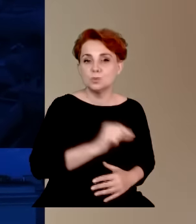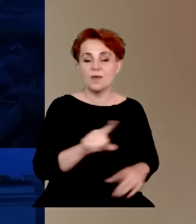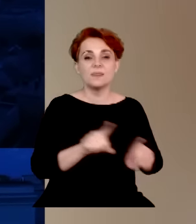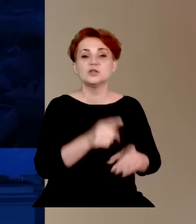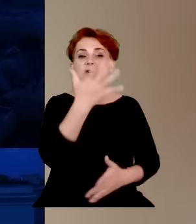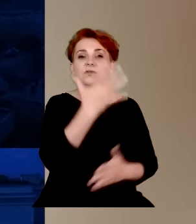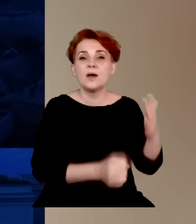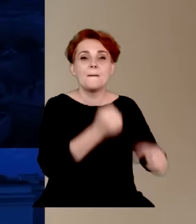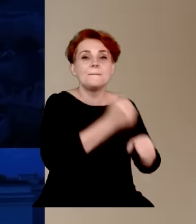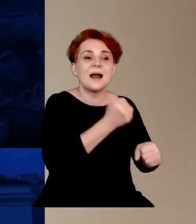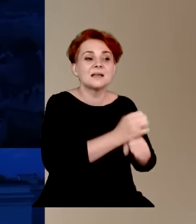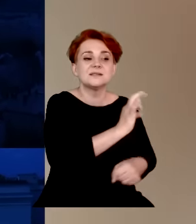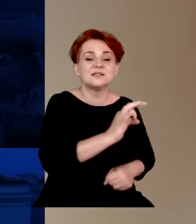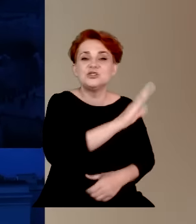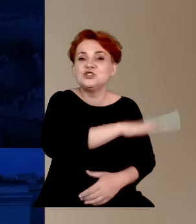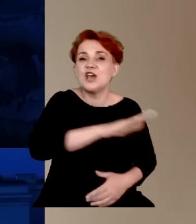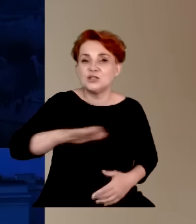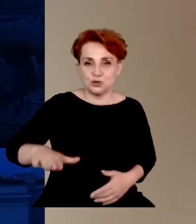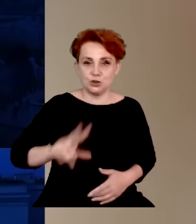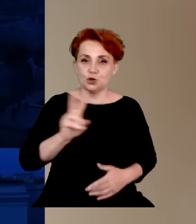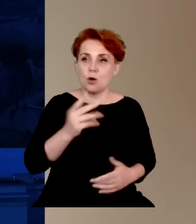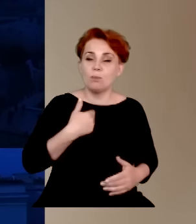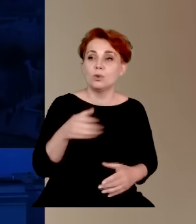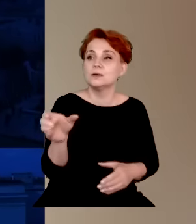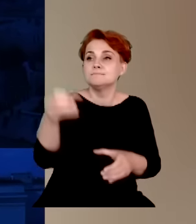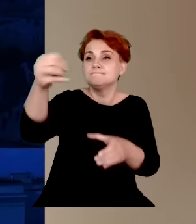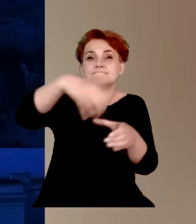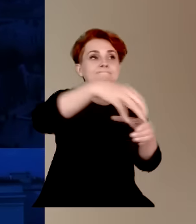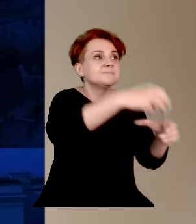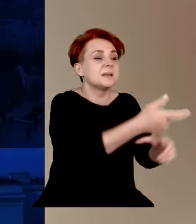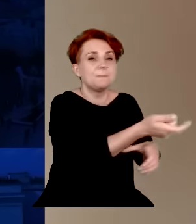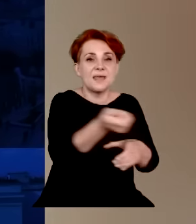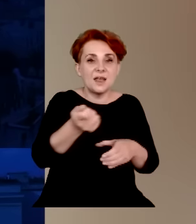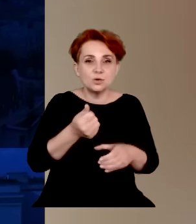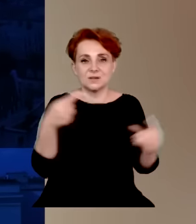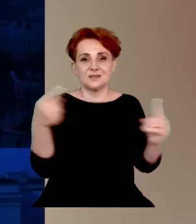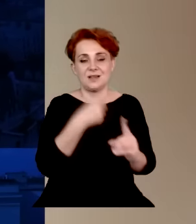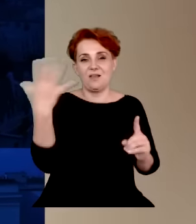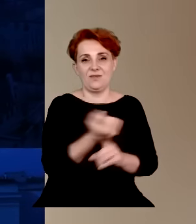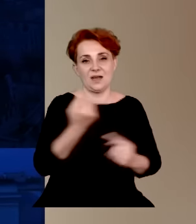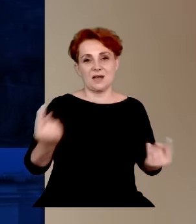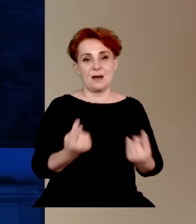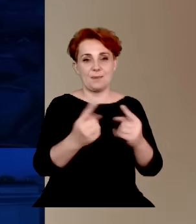pracę dzieci, które zbierały, żeby wrzucać do puszek po to, żeby wygrać kampanię wyborczą. I to jest wstyd i